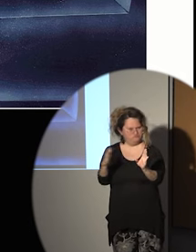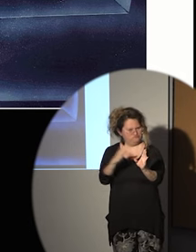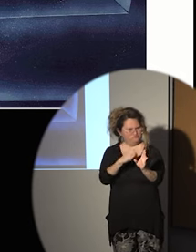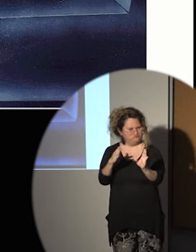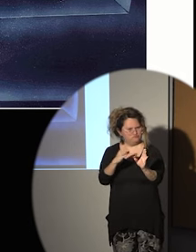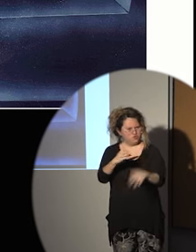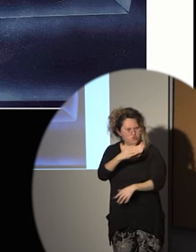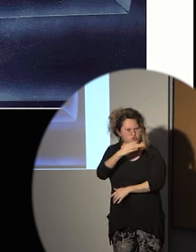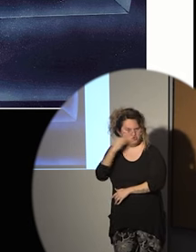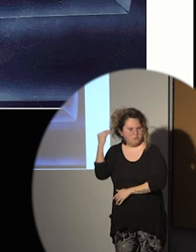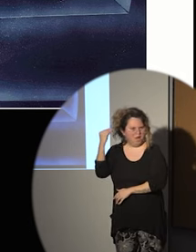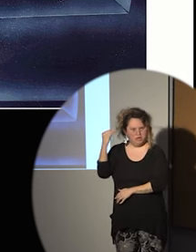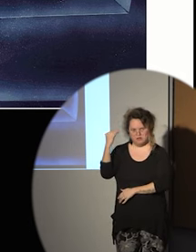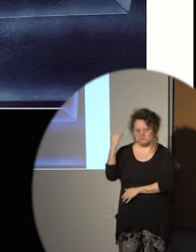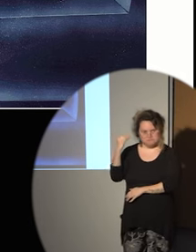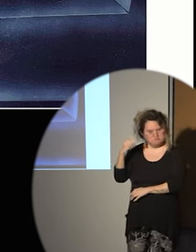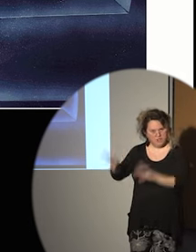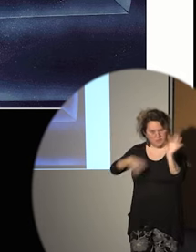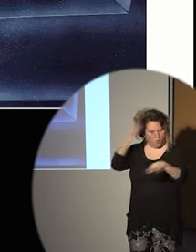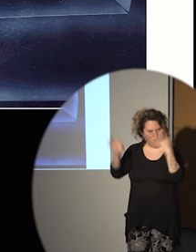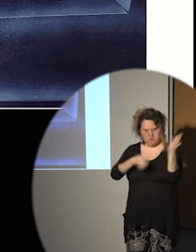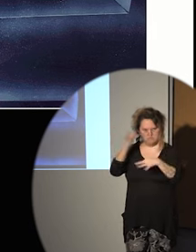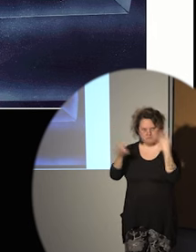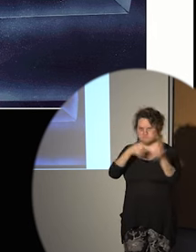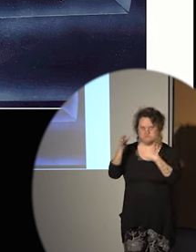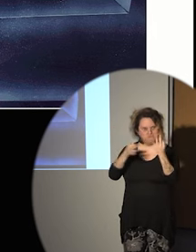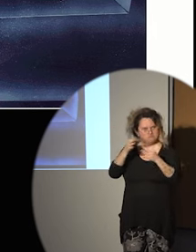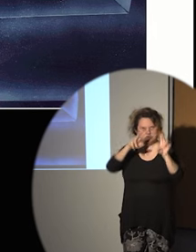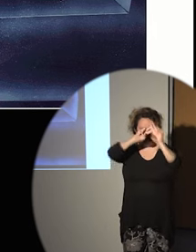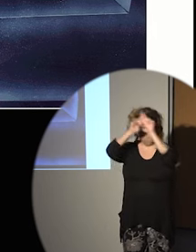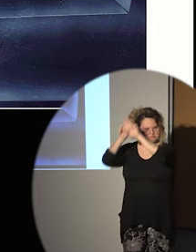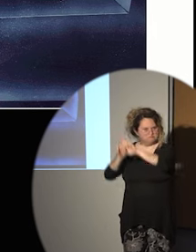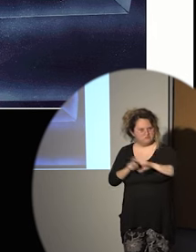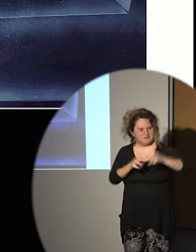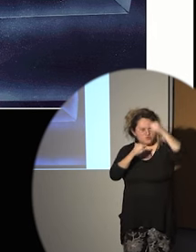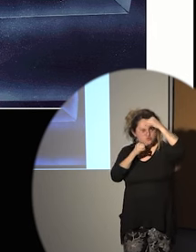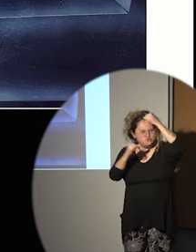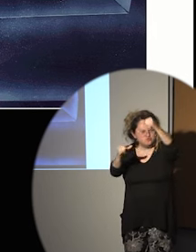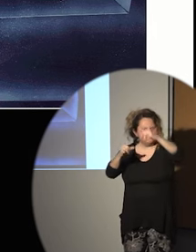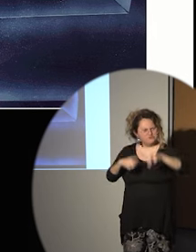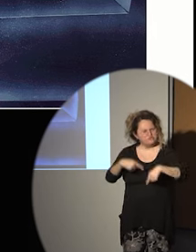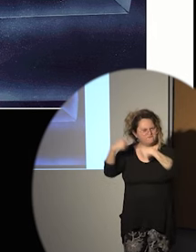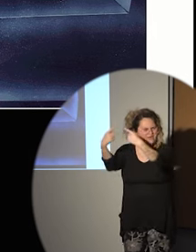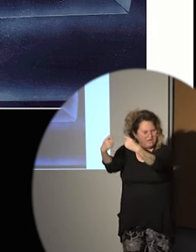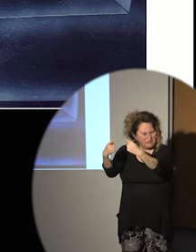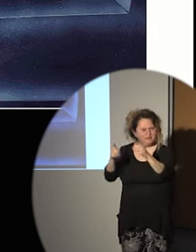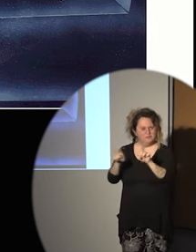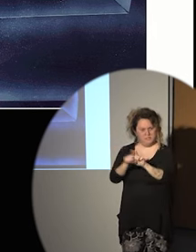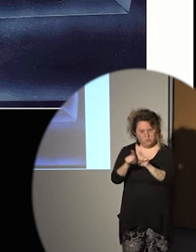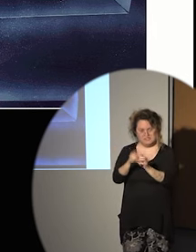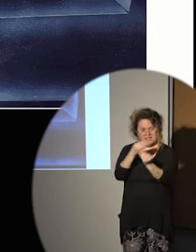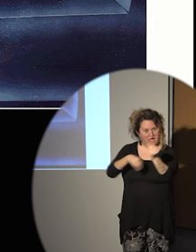absolument fantastiques. Il n'y a pas eu seulement Apollo, il n'y a pas eu seulement la visite de la Lune, mais aussi les sondes Pioneer et